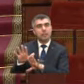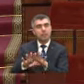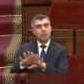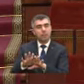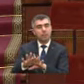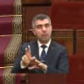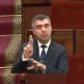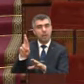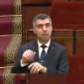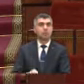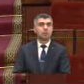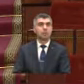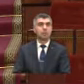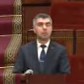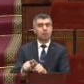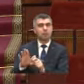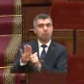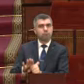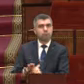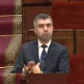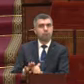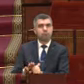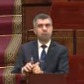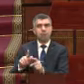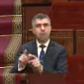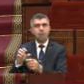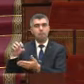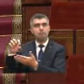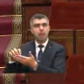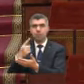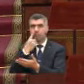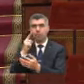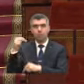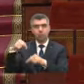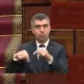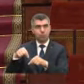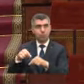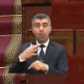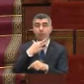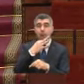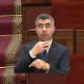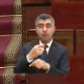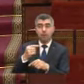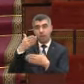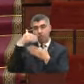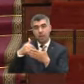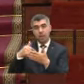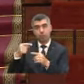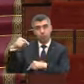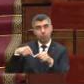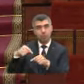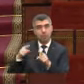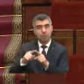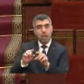الساميه كيفاش كان تم اقصاء دول وبقوا دول؟ كيفاش انكم بغيتوا تسهلوا الرجوع ديال المغاربه وفرضتوا عليهم